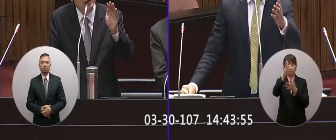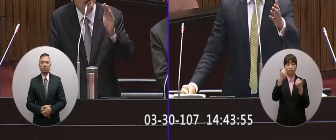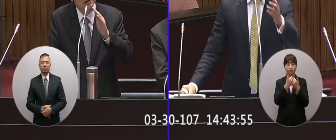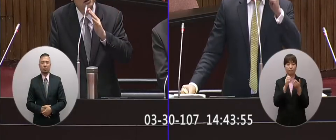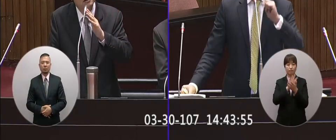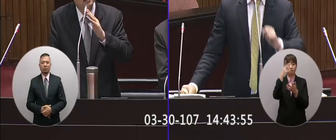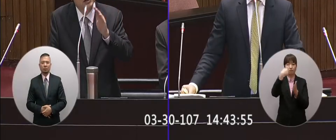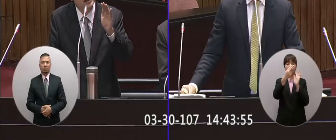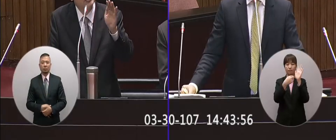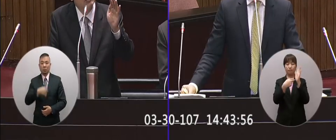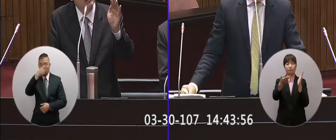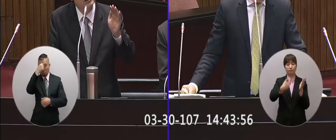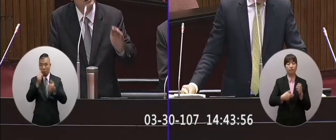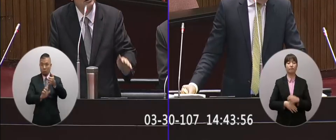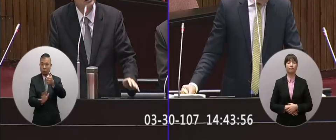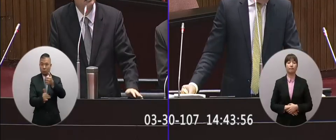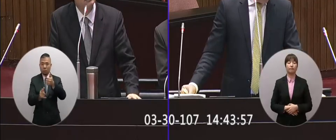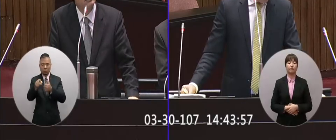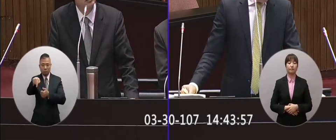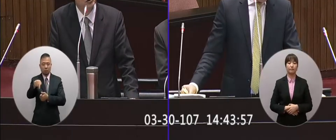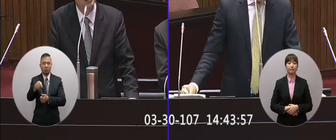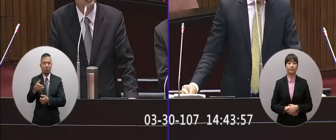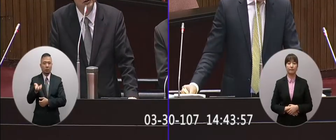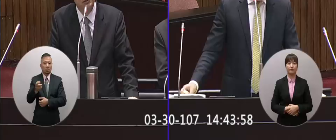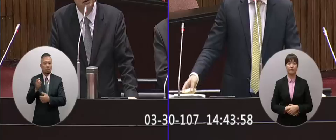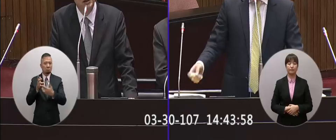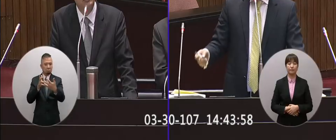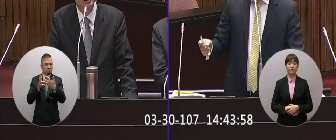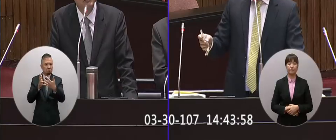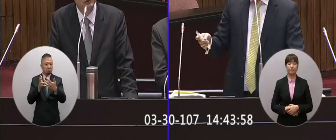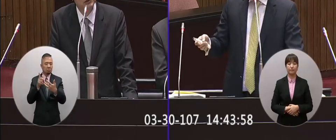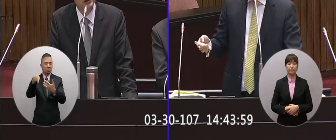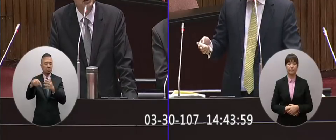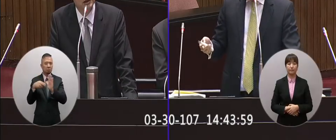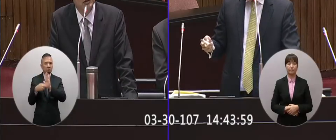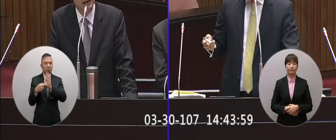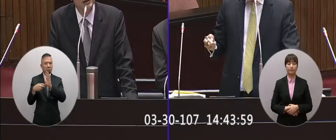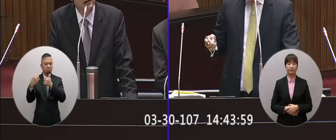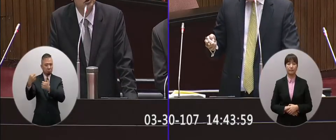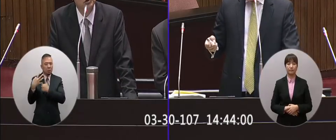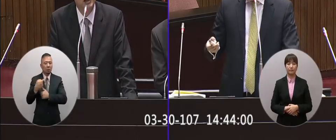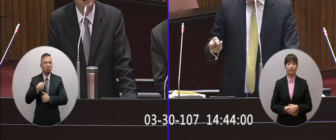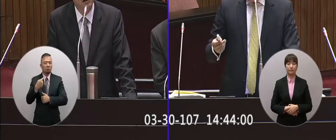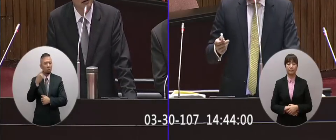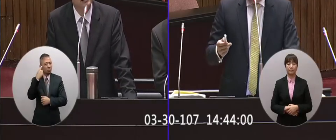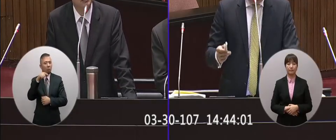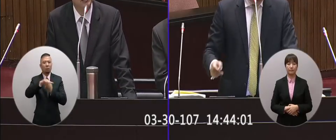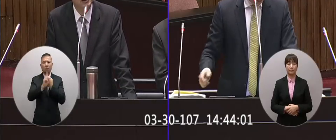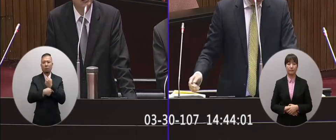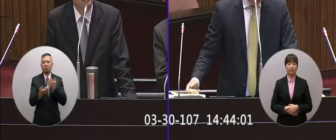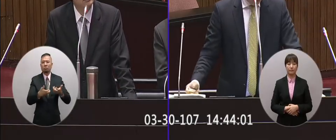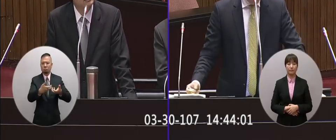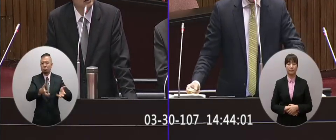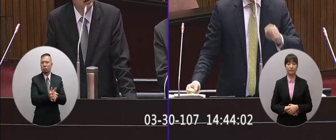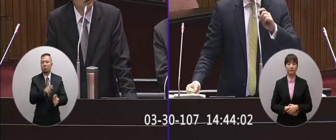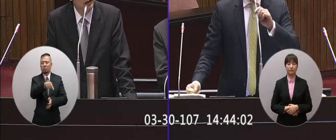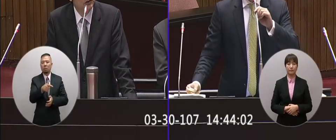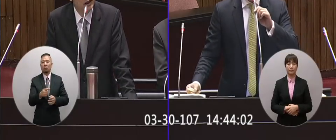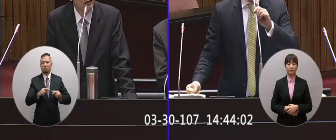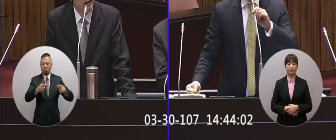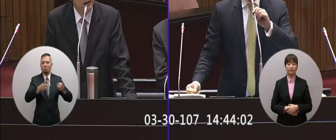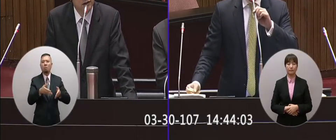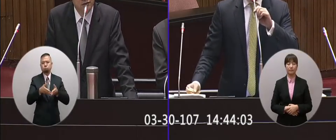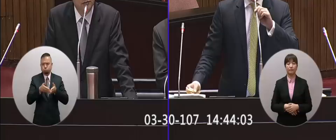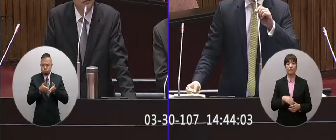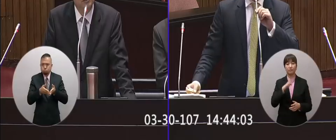据黄委员 事后再说明可以吗？ 对，根据黄委员的质询呢，我认为法务部的确有改进之处了哈、哦、这部分啊、我